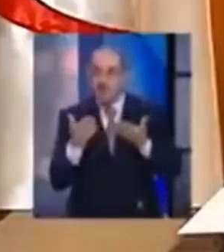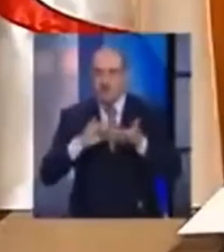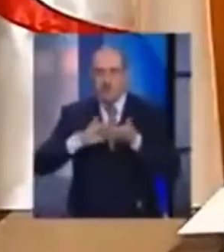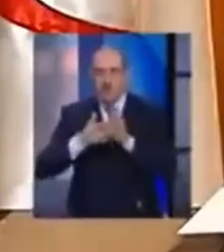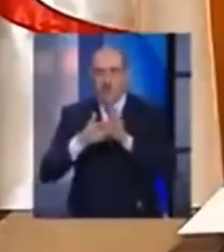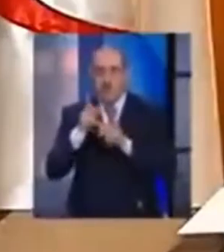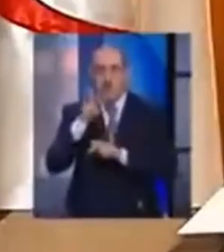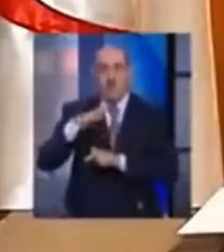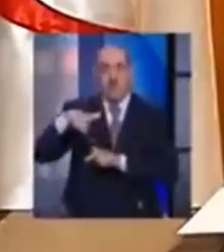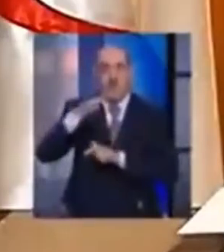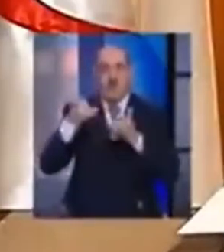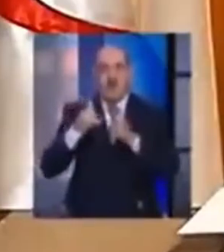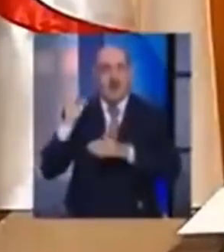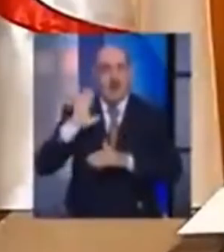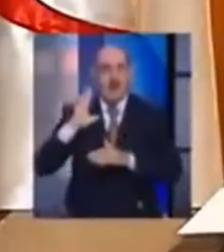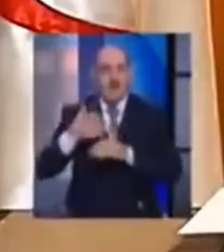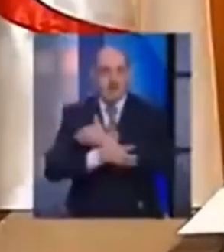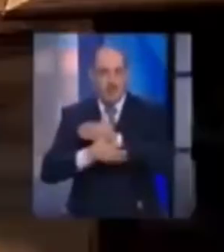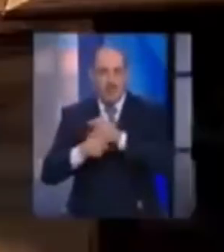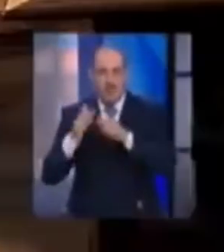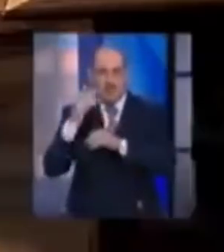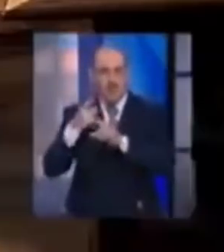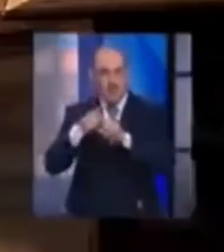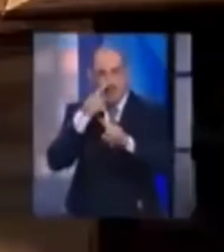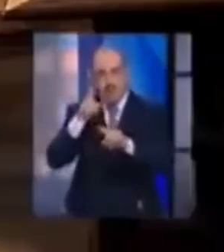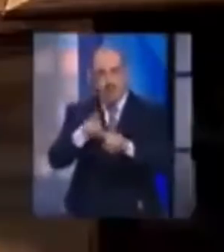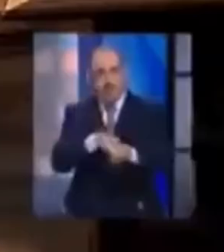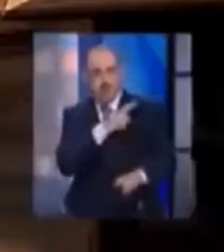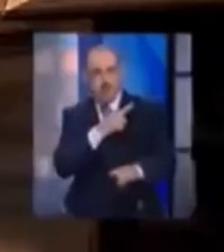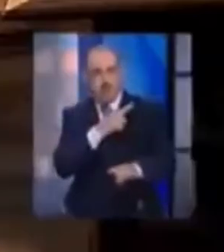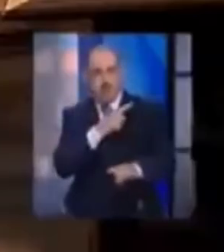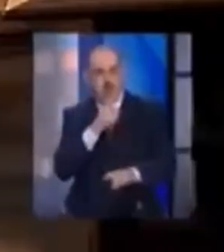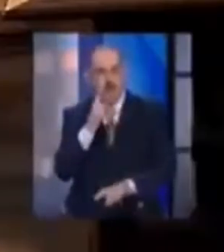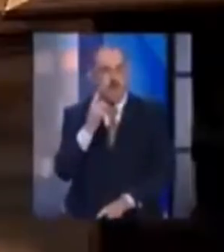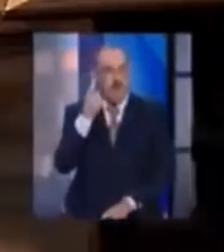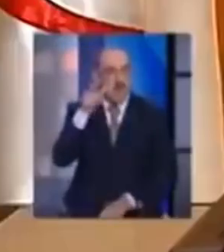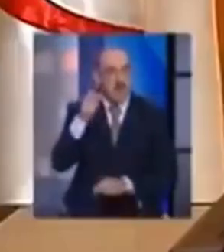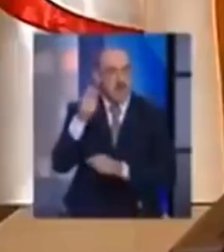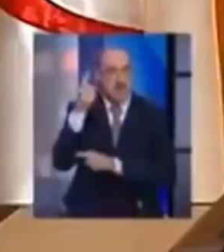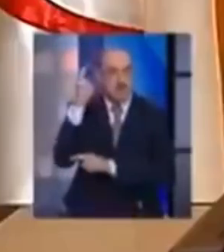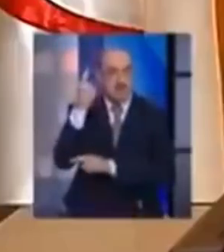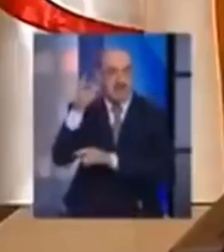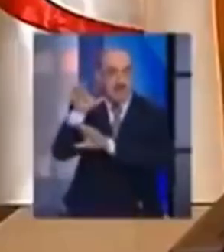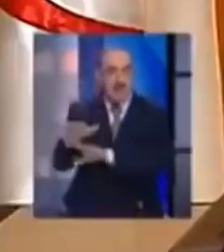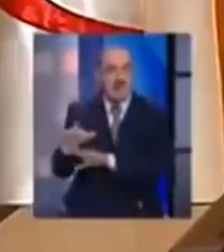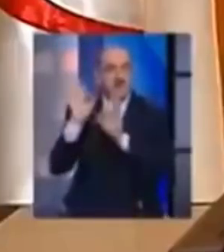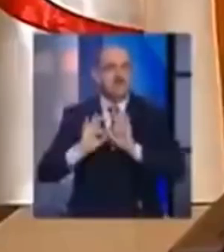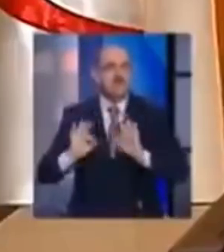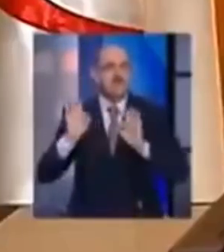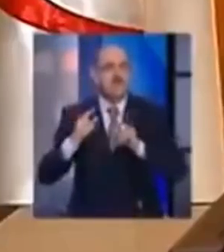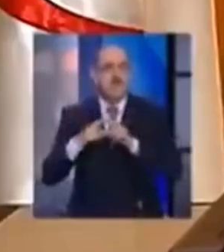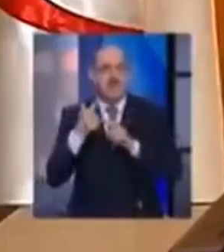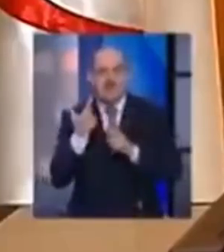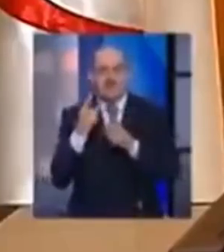بكل الجزائريين اللي كانوا محرومين لمدة سنوات وسنوات ولا واحد كان يدافع عليهم. فيما يخص